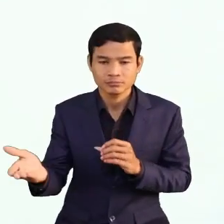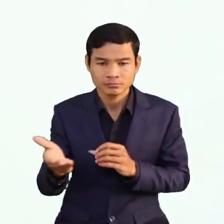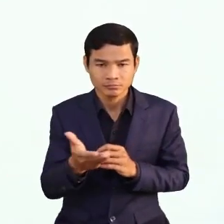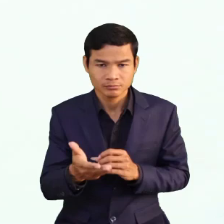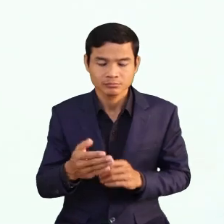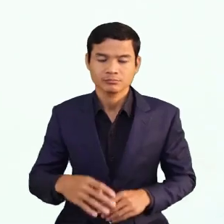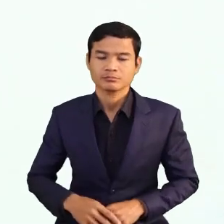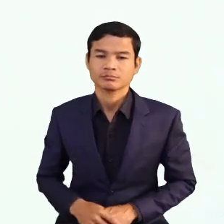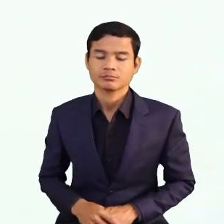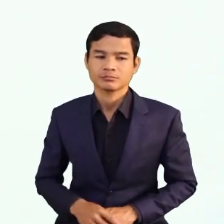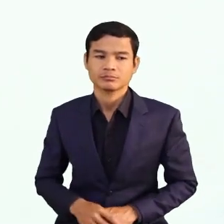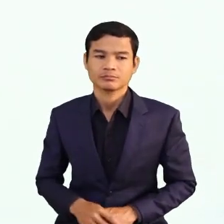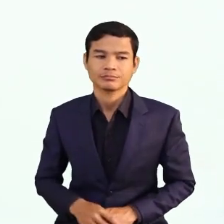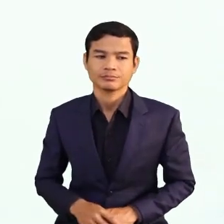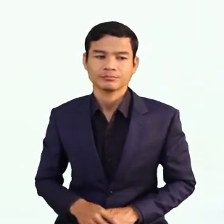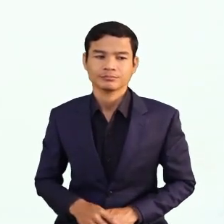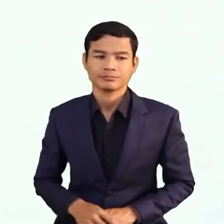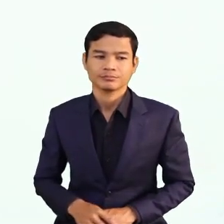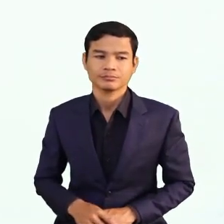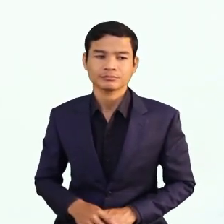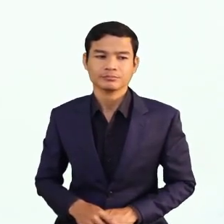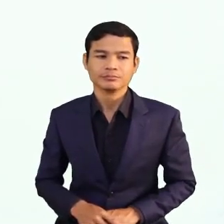អាន